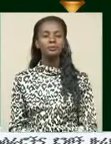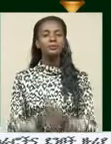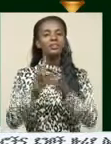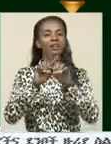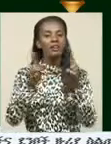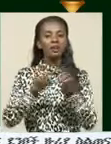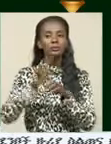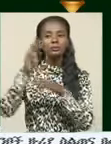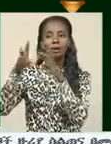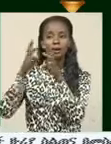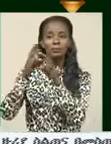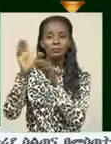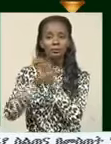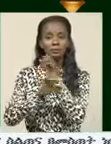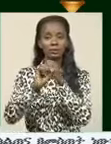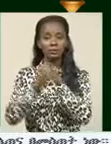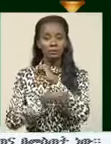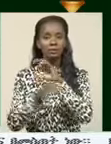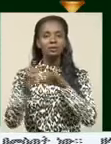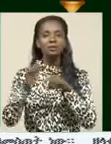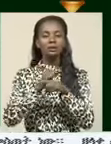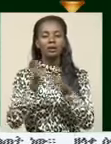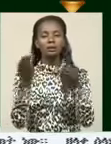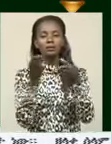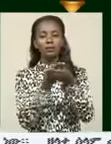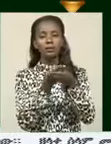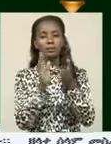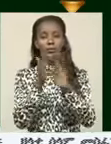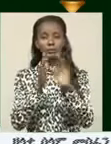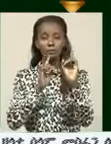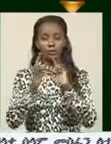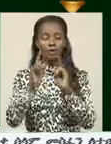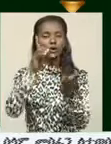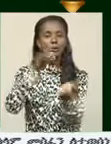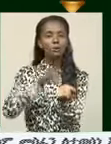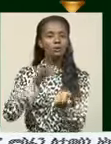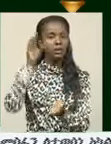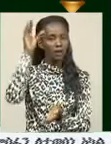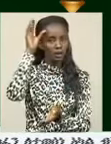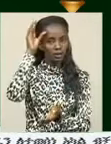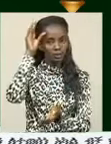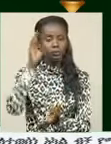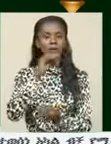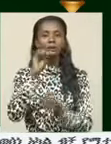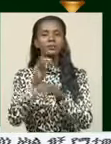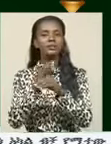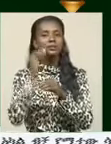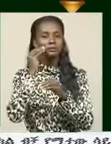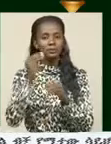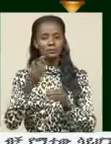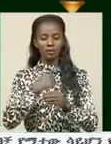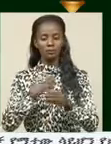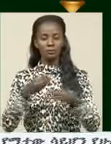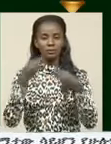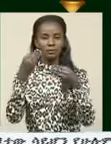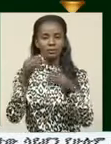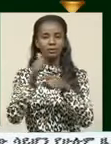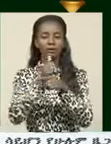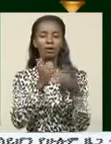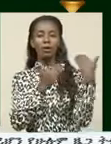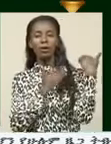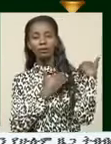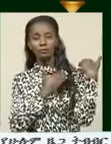የተለያዩ ዓለም ሀገራት መሰረት ያደረገ የስልጠና ሰነድ መሆኑን የተናገሩት ዶክተር ሄኖክ የምክር ቤት አባላት የሰጣቸውን ስልጠናና